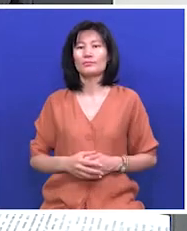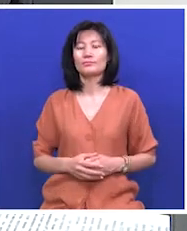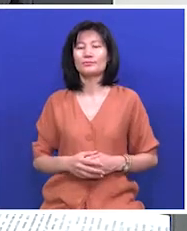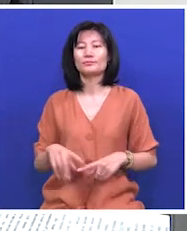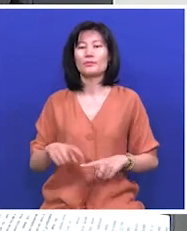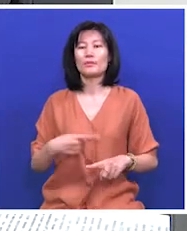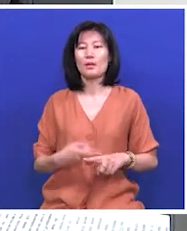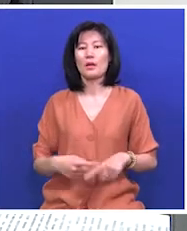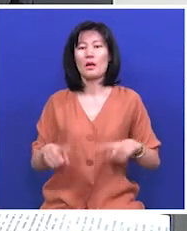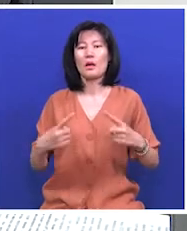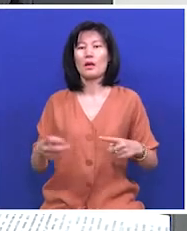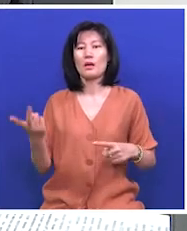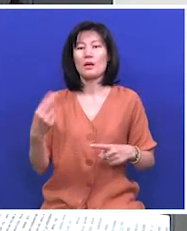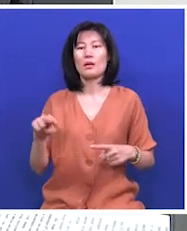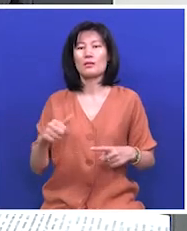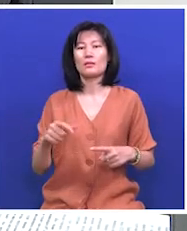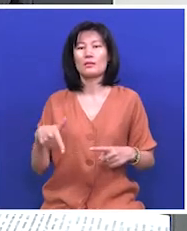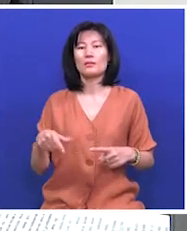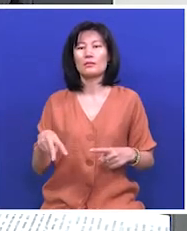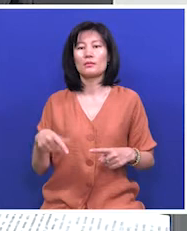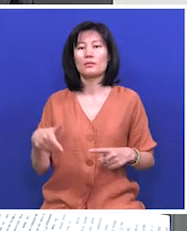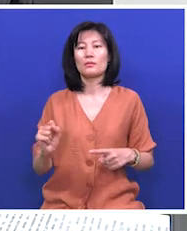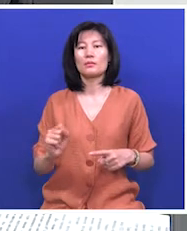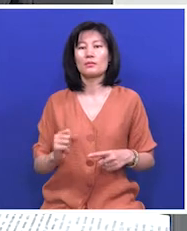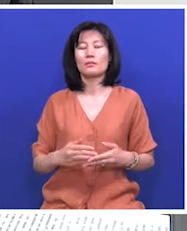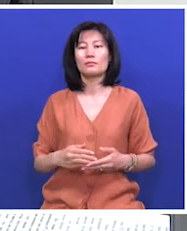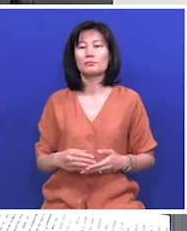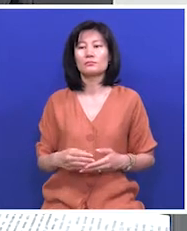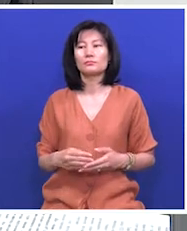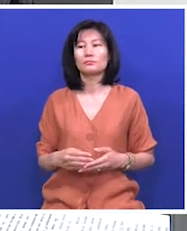болады. Және де әрбір дақылға